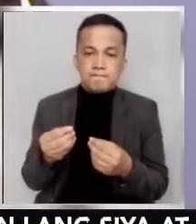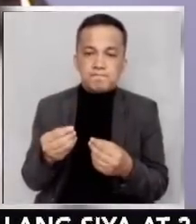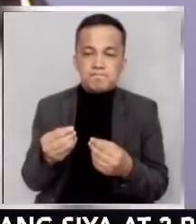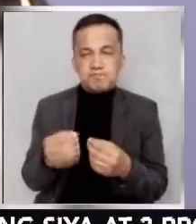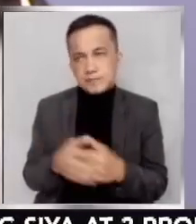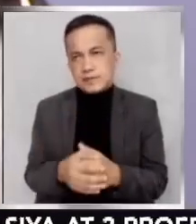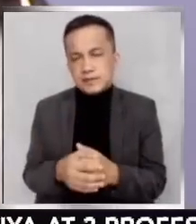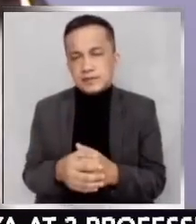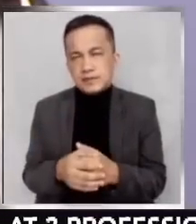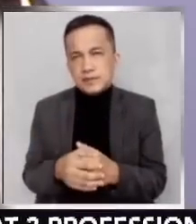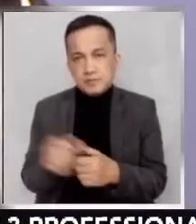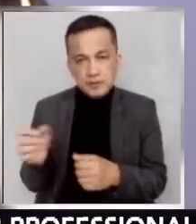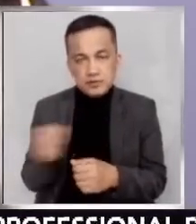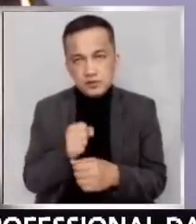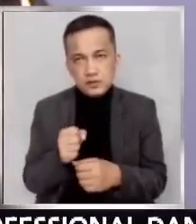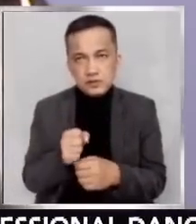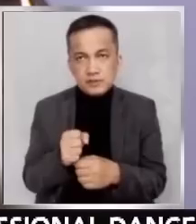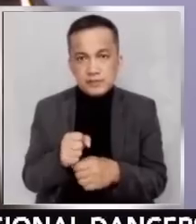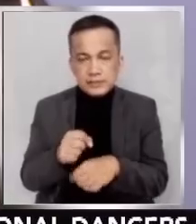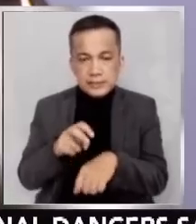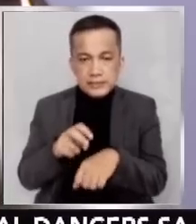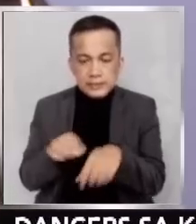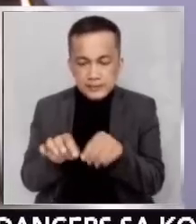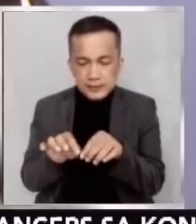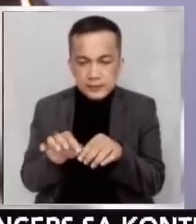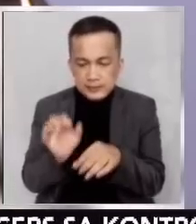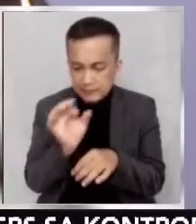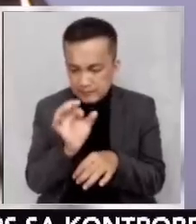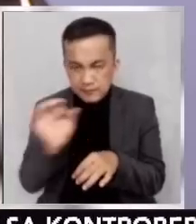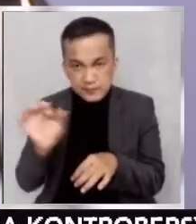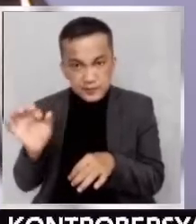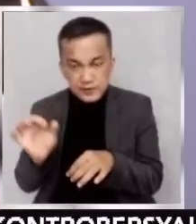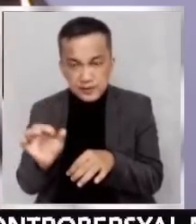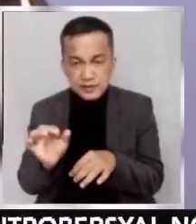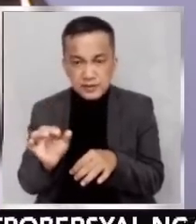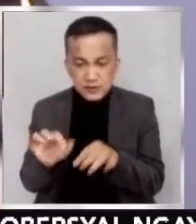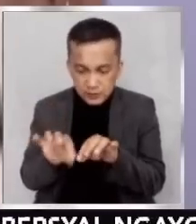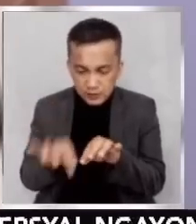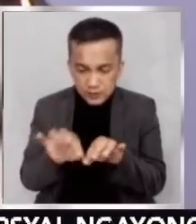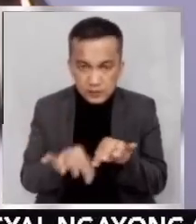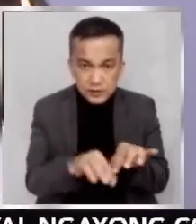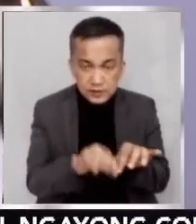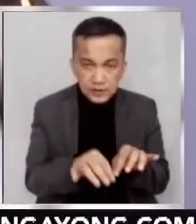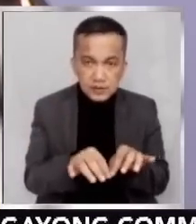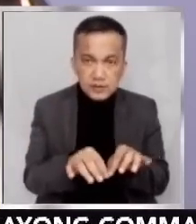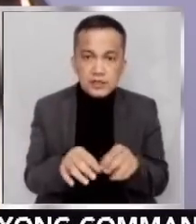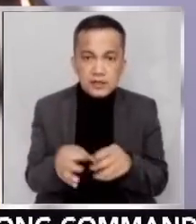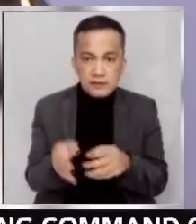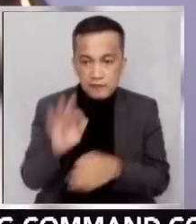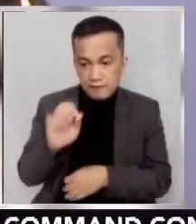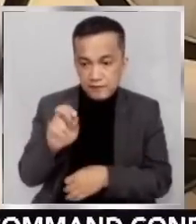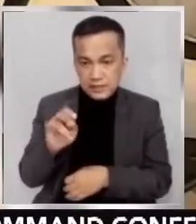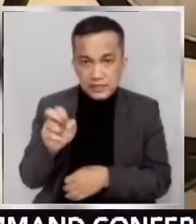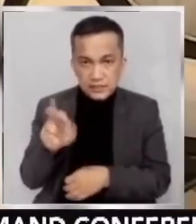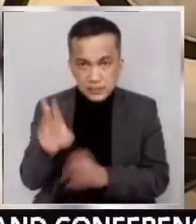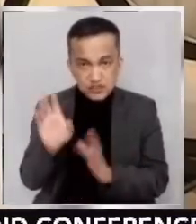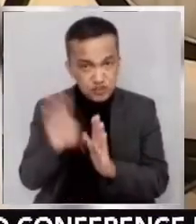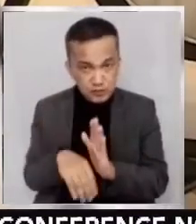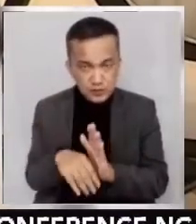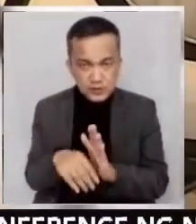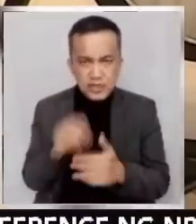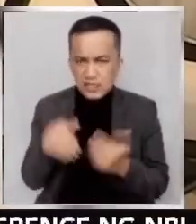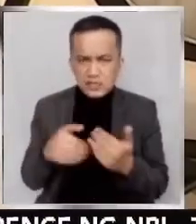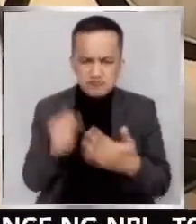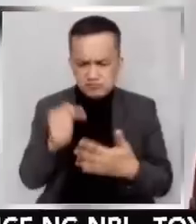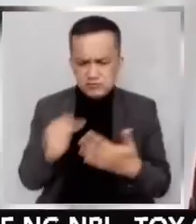pagkukuhanan ng binhi, pagkukuhanan ng mura-mura ng fertilizer. Lahat yan ay ating ginagawa. Bagay na